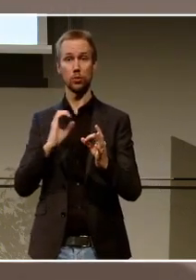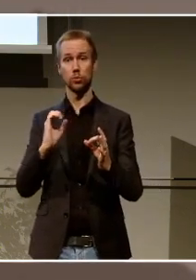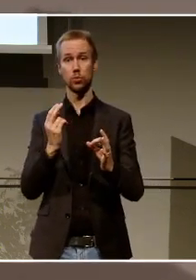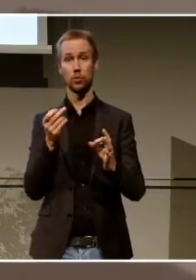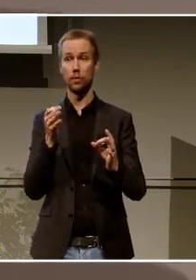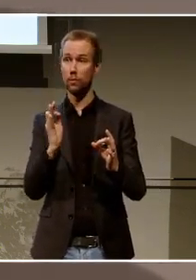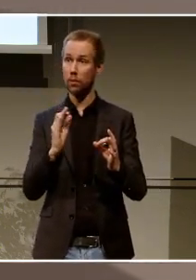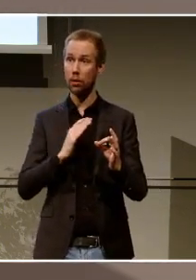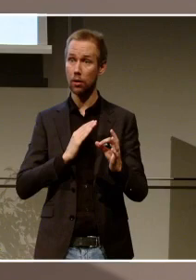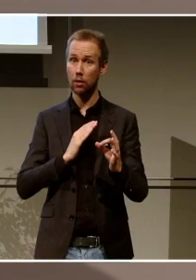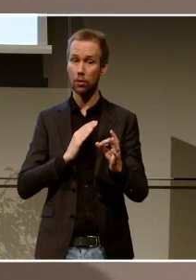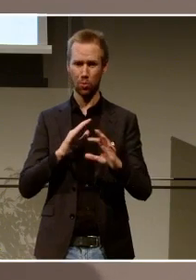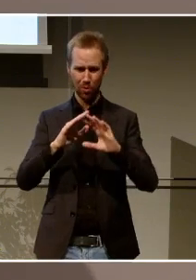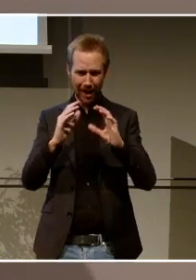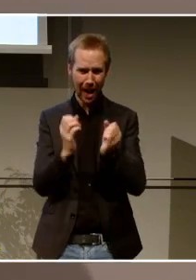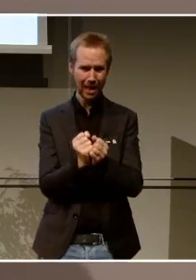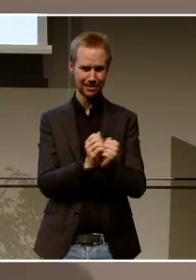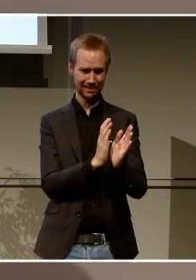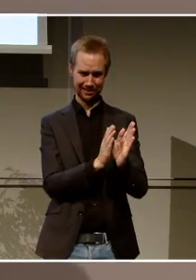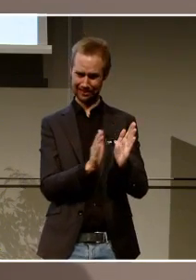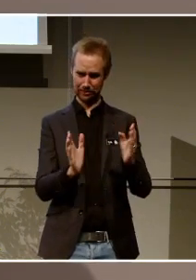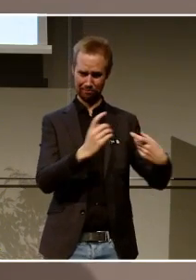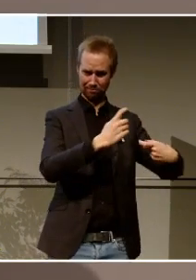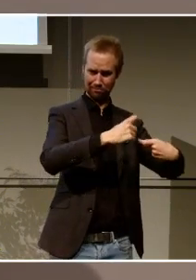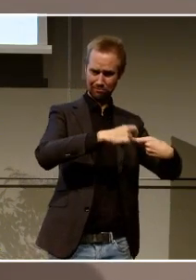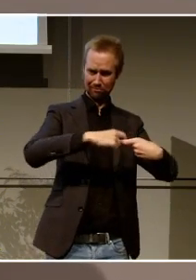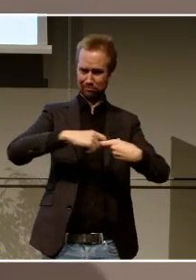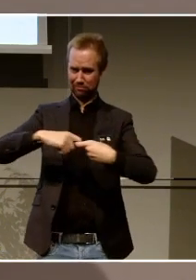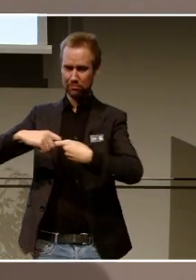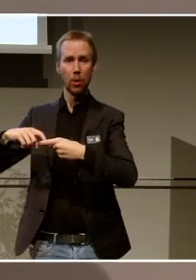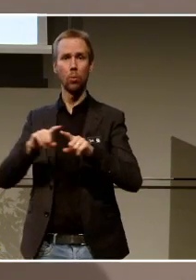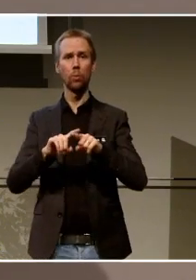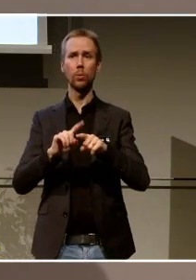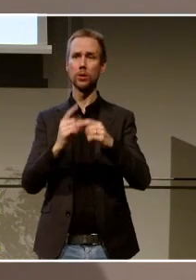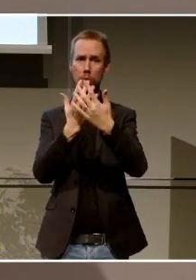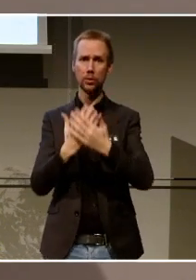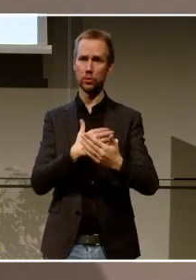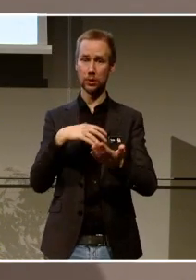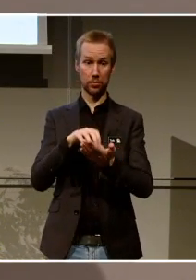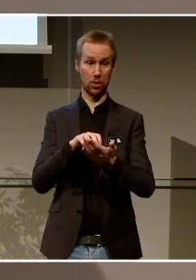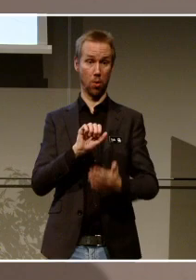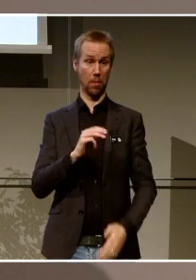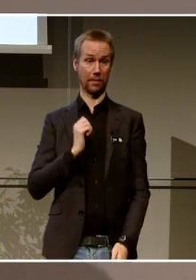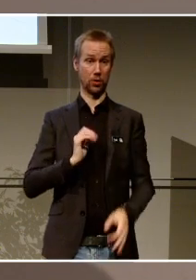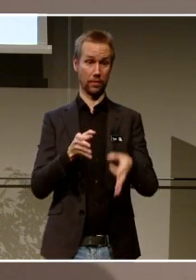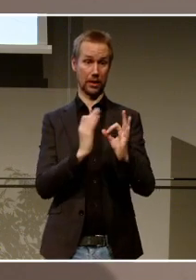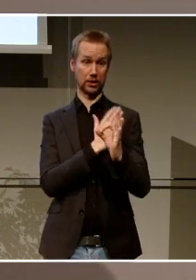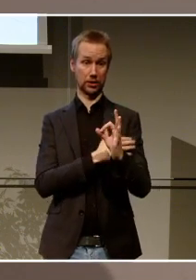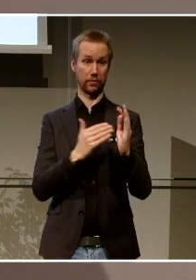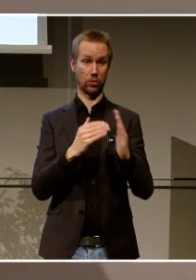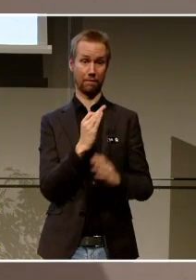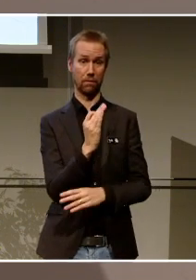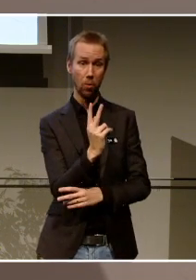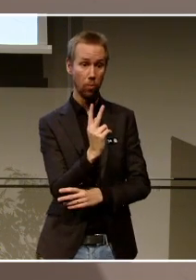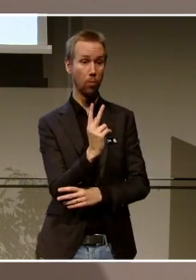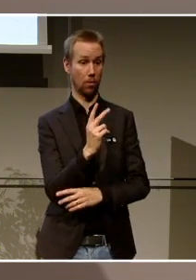med olika strukturer i samhället. Att den som använder de offentliga tjänsterna från Försäkringskassan är ju